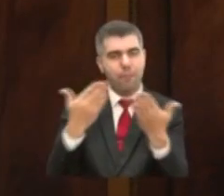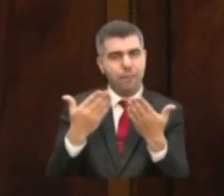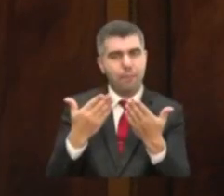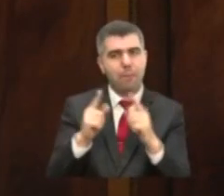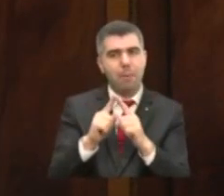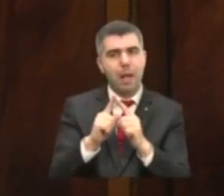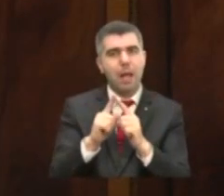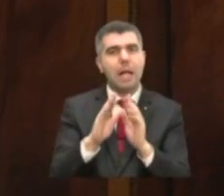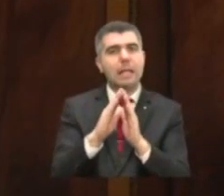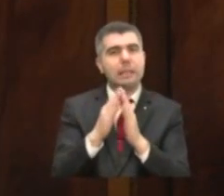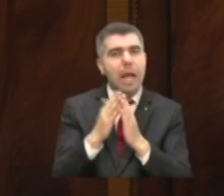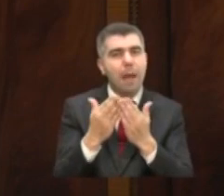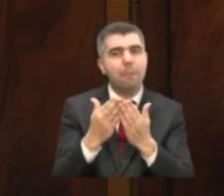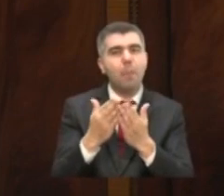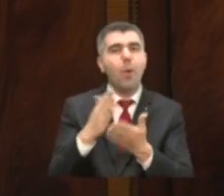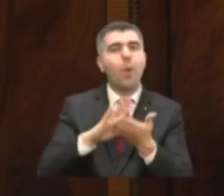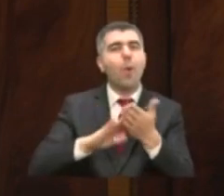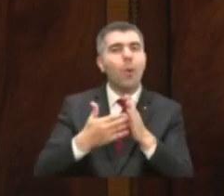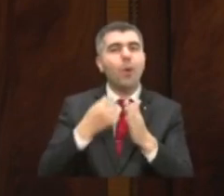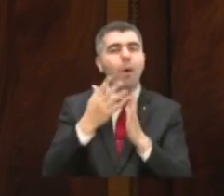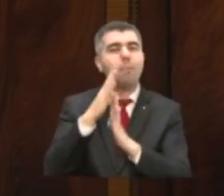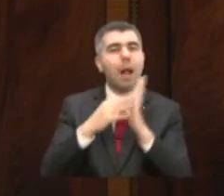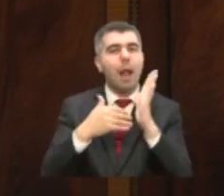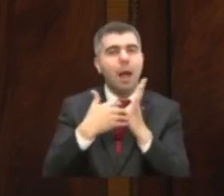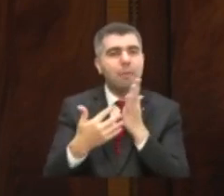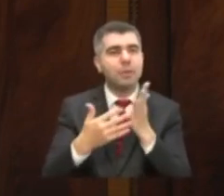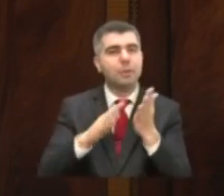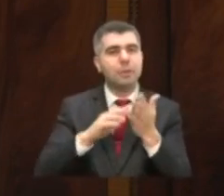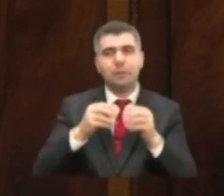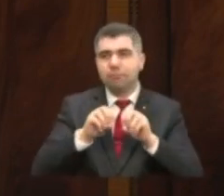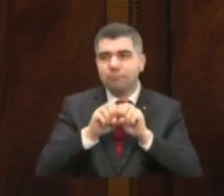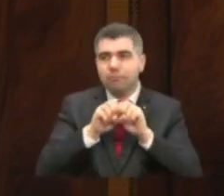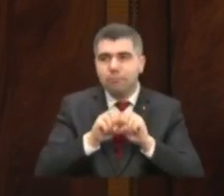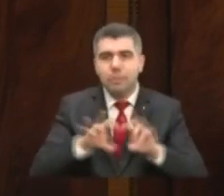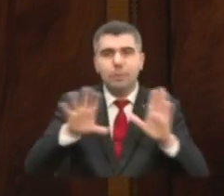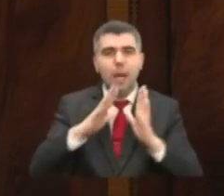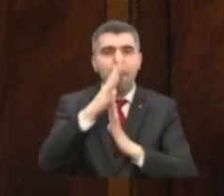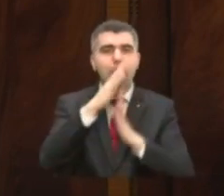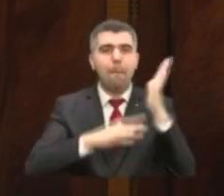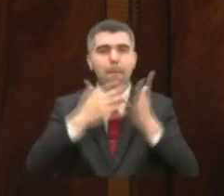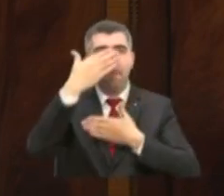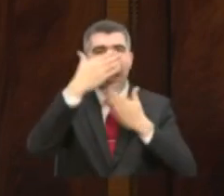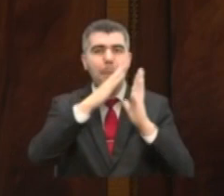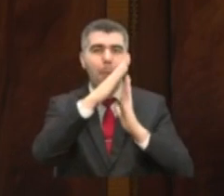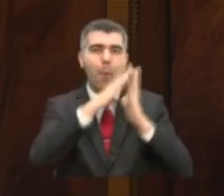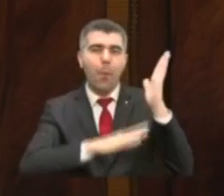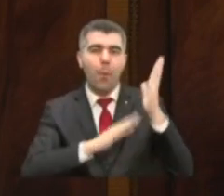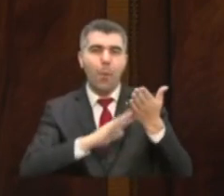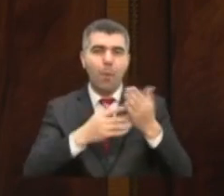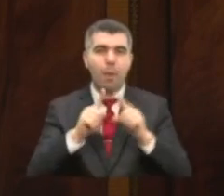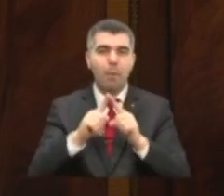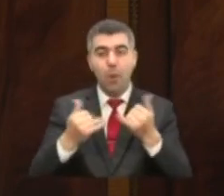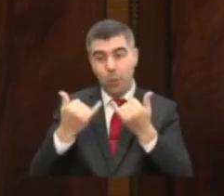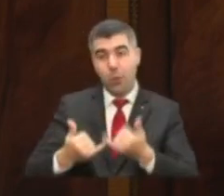بوحده، وكنا قد وعدنا في البرنامج الحكومي مراجعة الاستهداف الجغرافي وتوسيعه إلى آخره، واليوم وصلنا وبدعم من جلالة